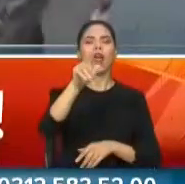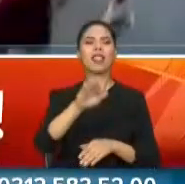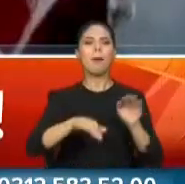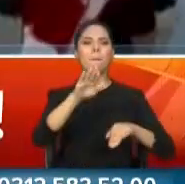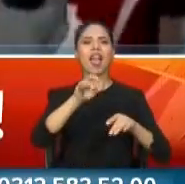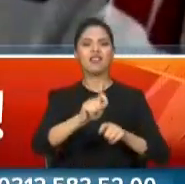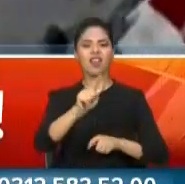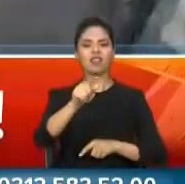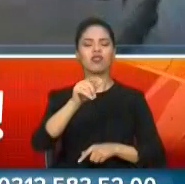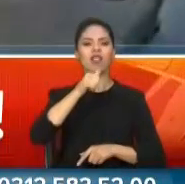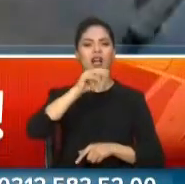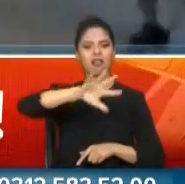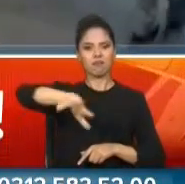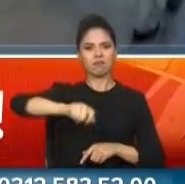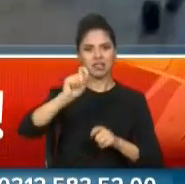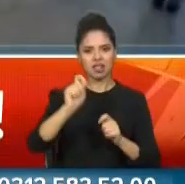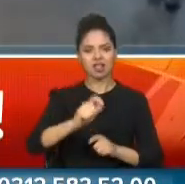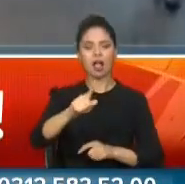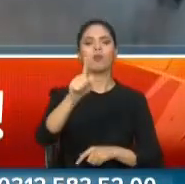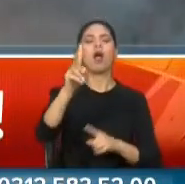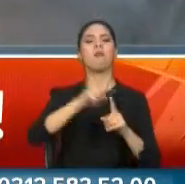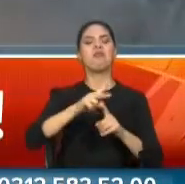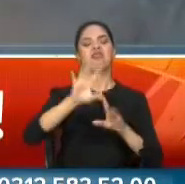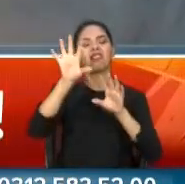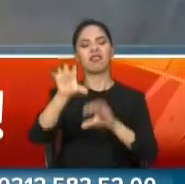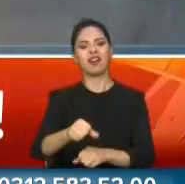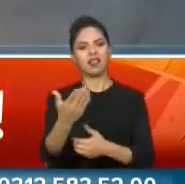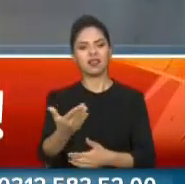parasını çaldılar ama polisin elinden kurtulamadılar.